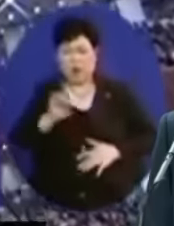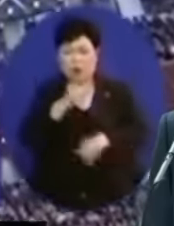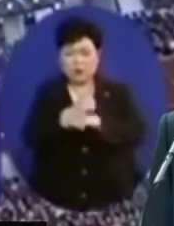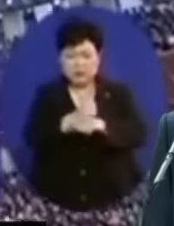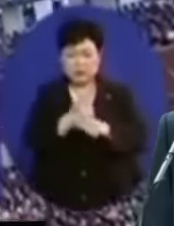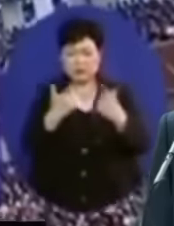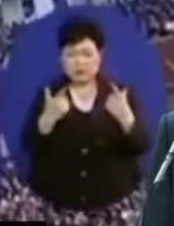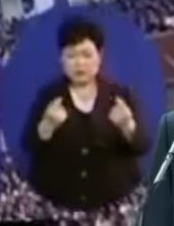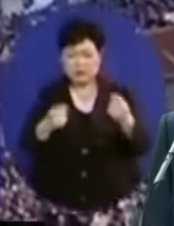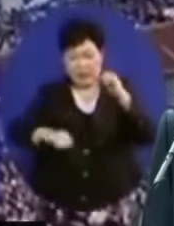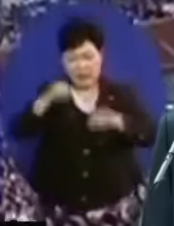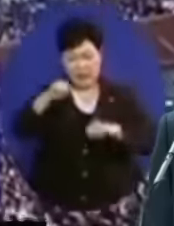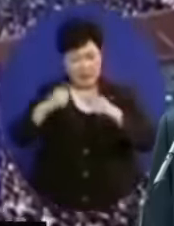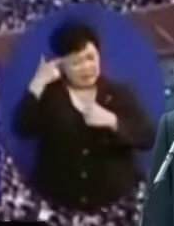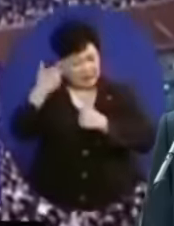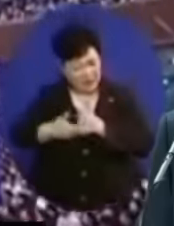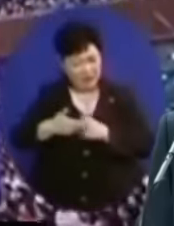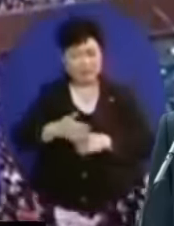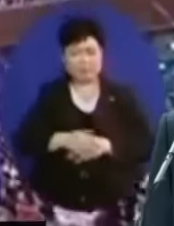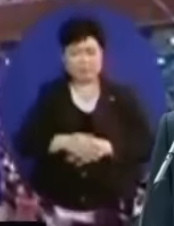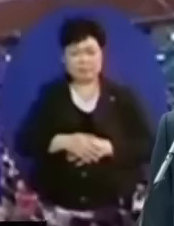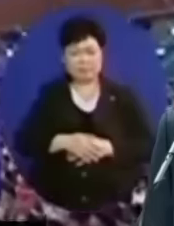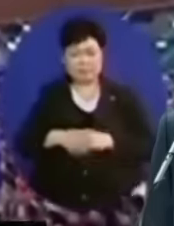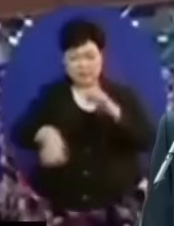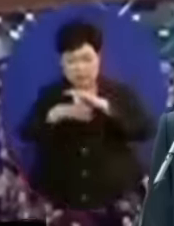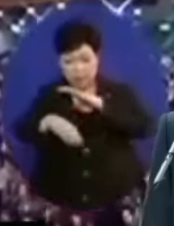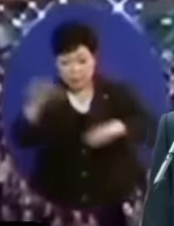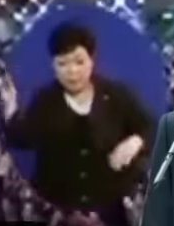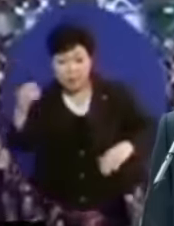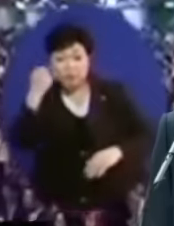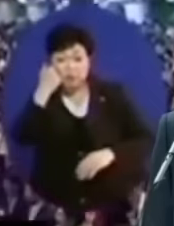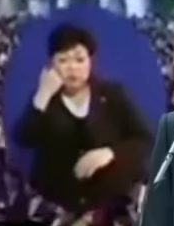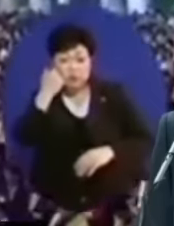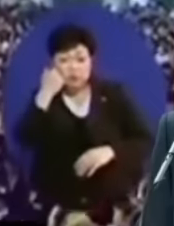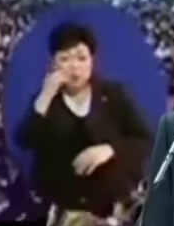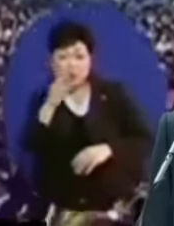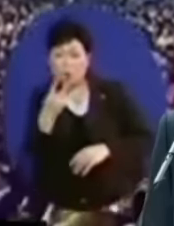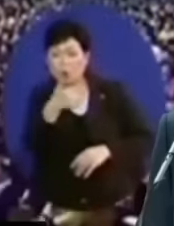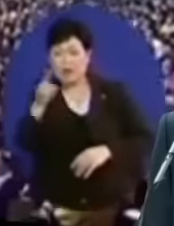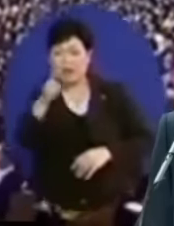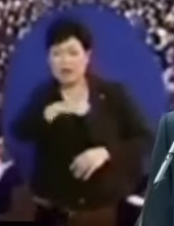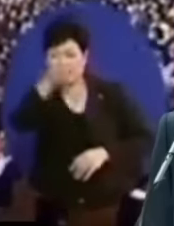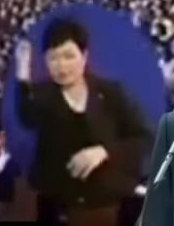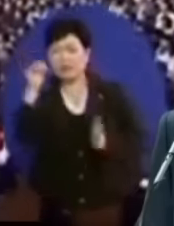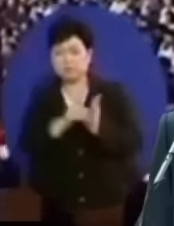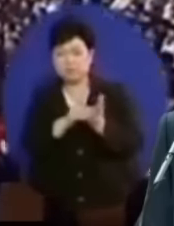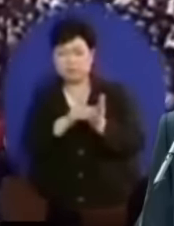그렇게 행하였느냐 하니라. 제비를 뽑으니까 제비가 요나에게 딱 떨어졌다.